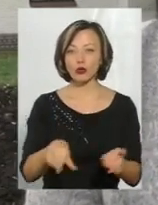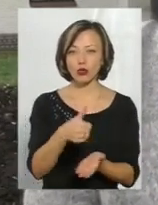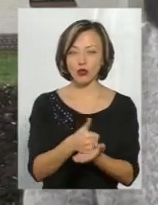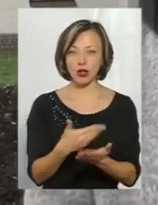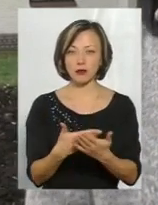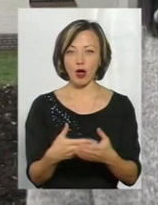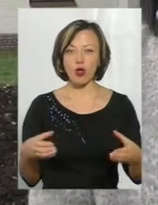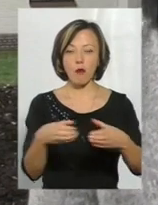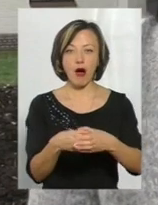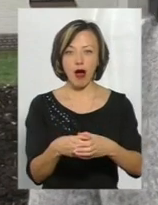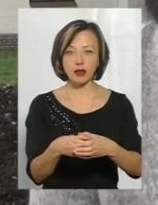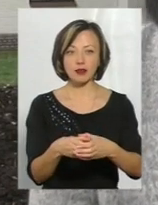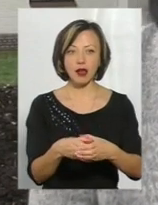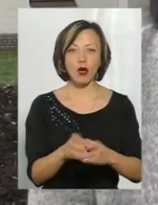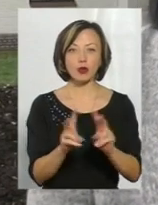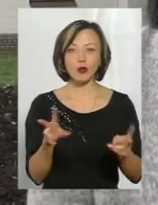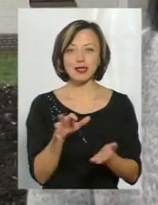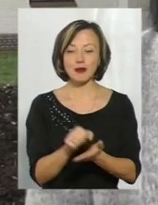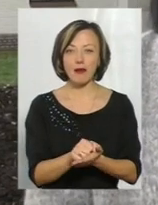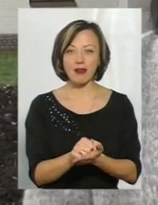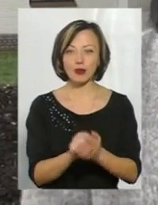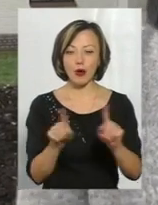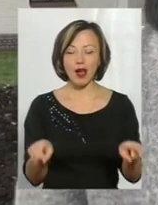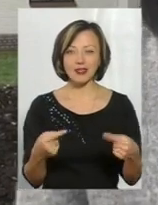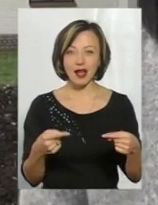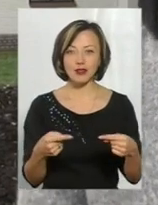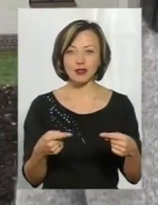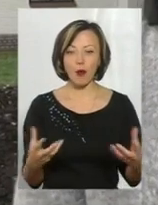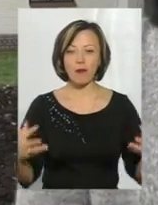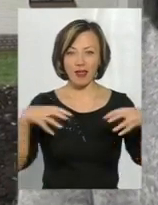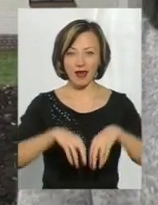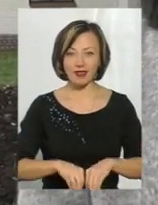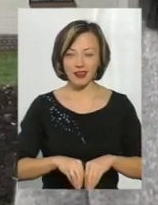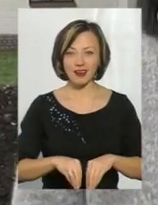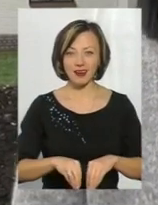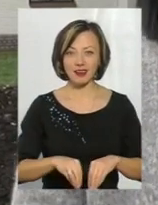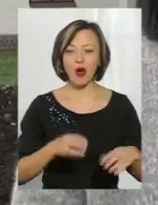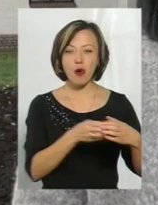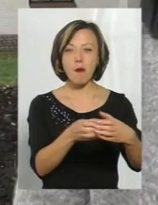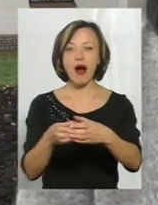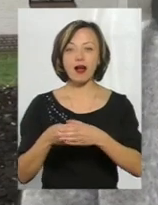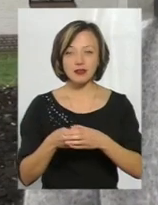очолить громаду, який не займався організацією об'єднання громад,